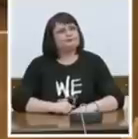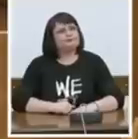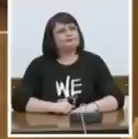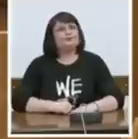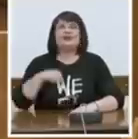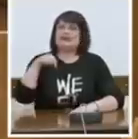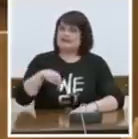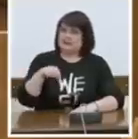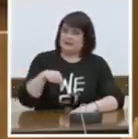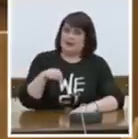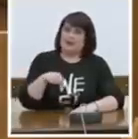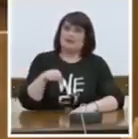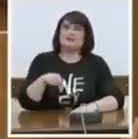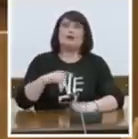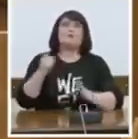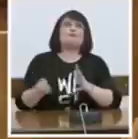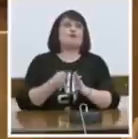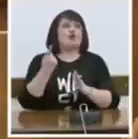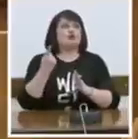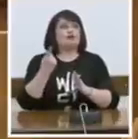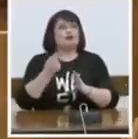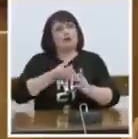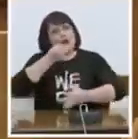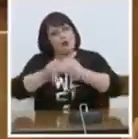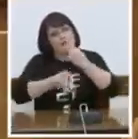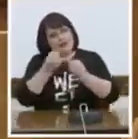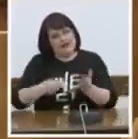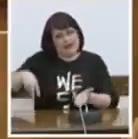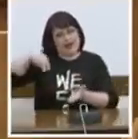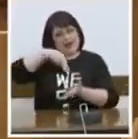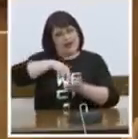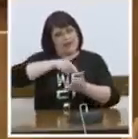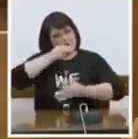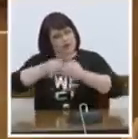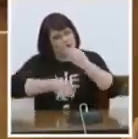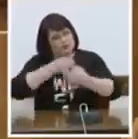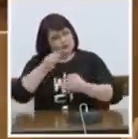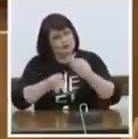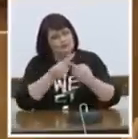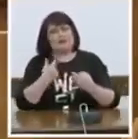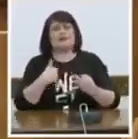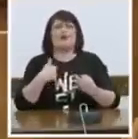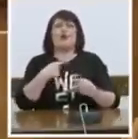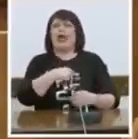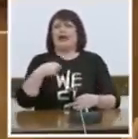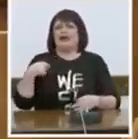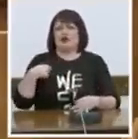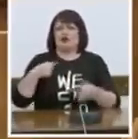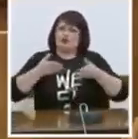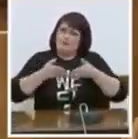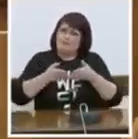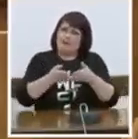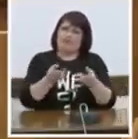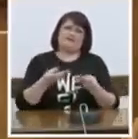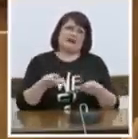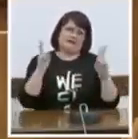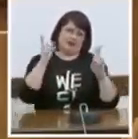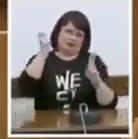Σήμερα είναι η πρώτη μου ομιλία από αυτό εδώ το βήμα ως επικεφαλής της Πλεύσης Ελευθερίας.